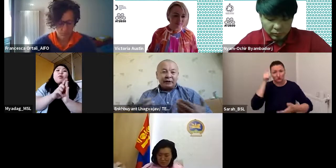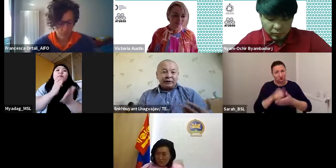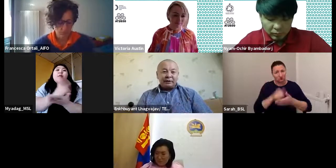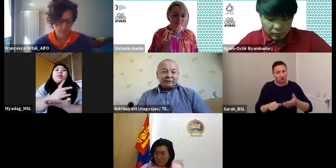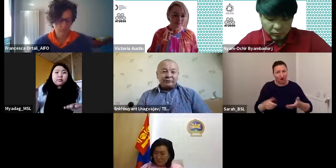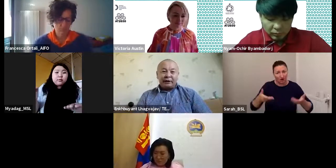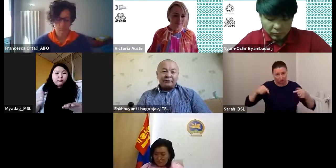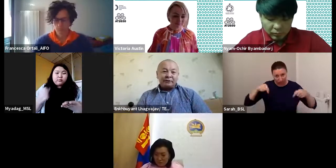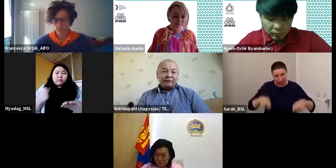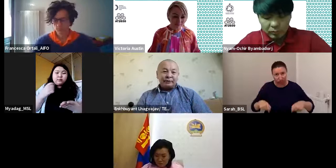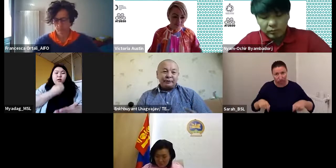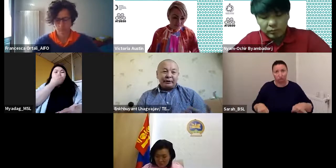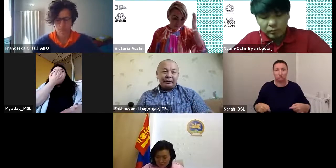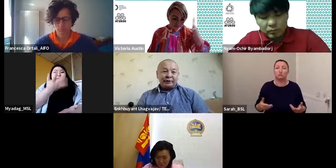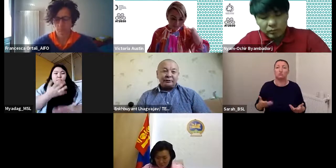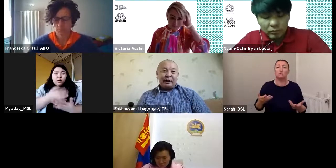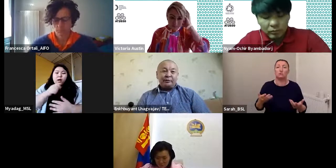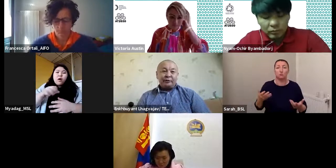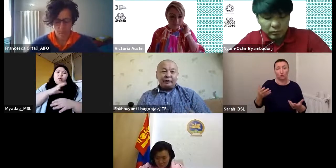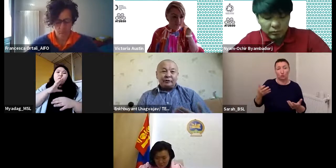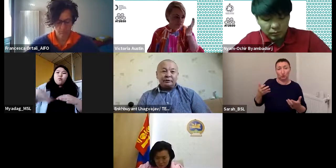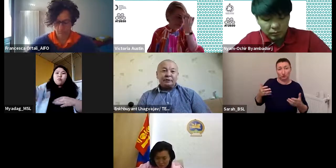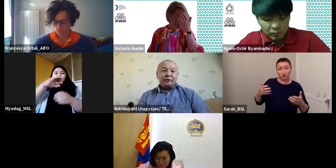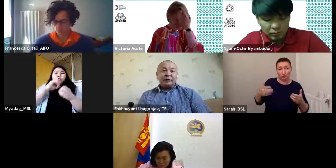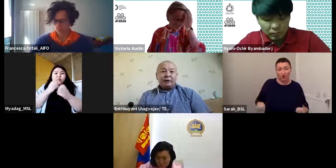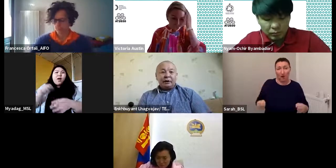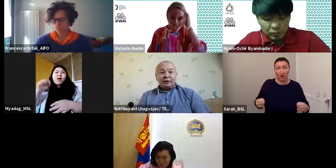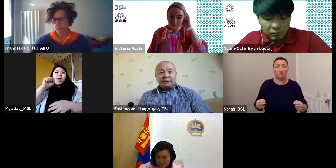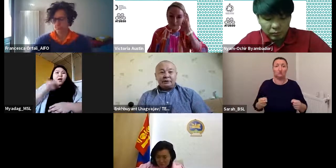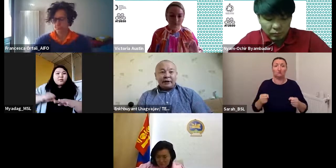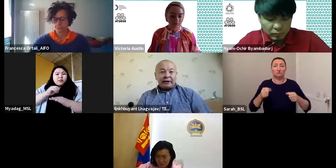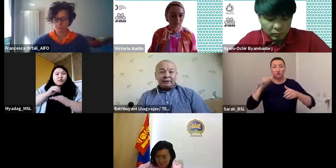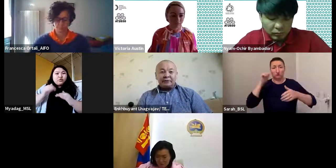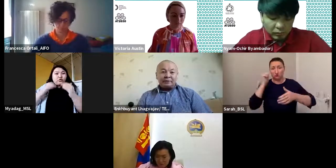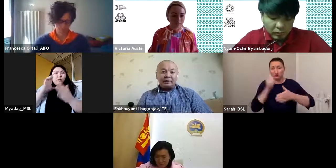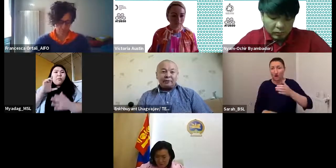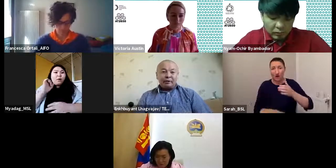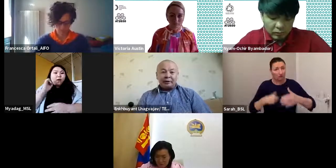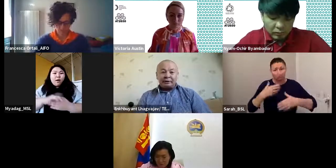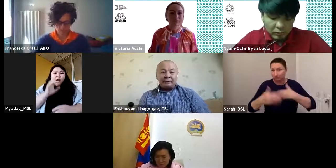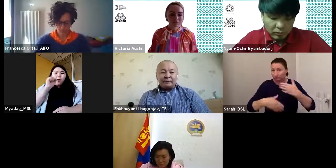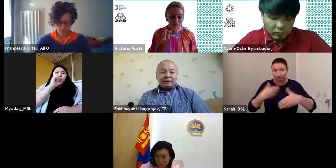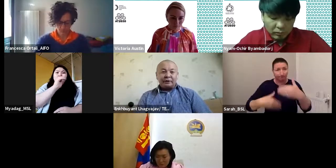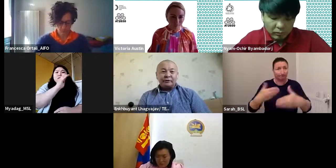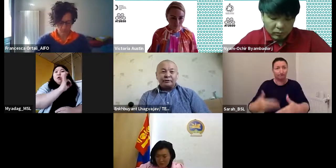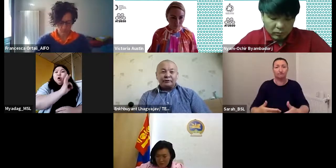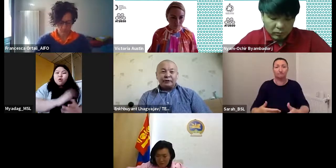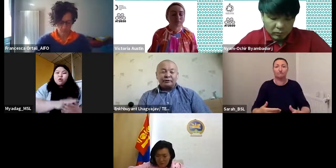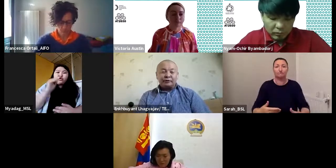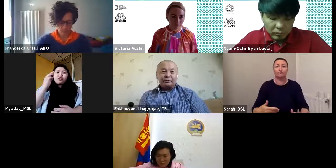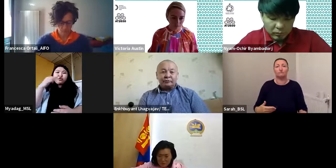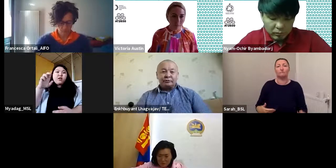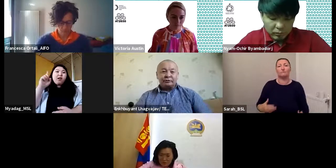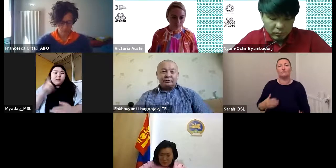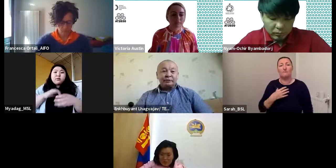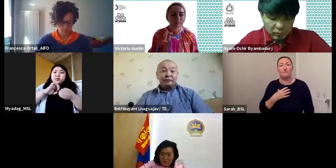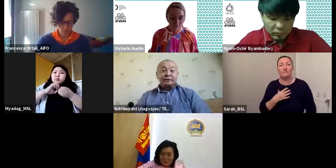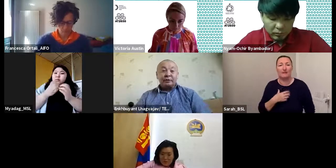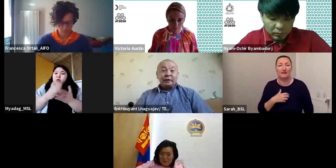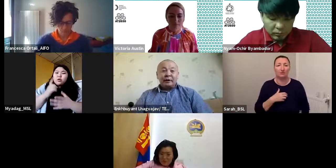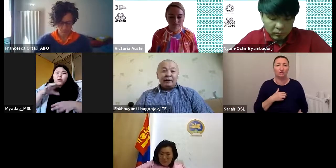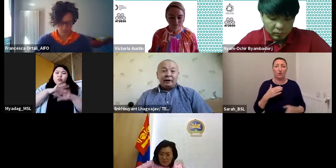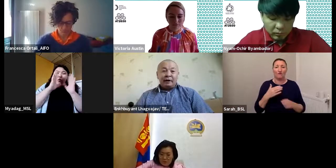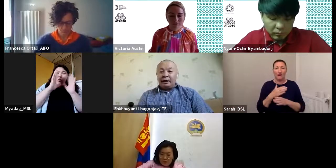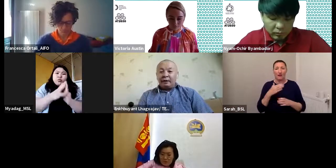байгаа ажлууд Азийн хөгжлийн банкнаас, IPO-гоос, GDI-аас хийж байгаа бүх ажлууд дээр энэ судалгааг суур судалгаа